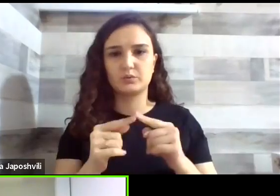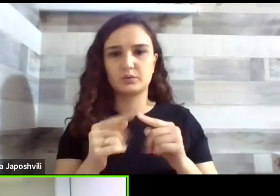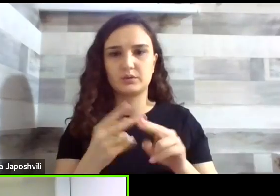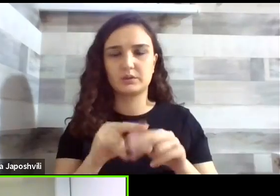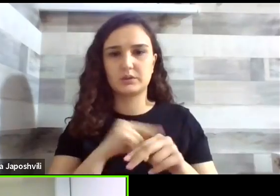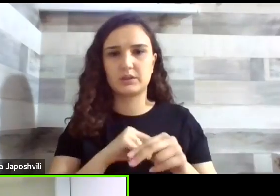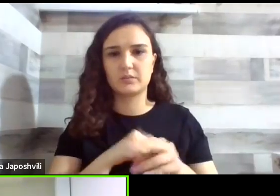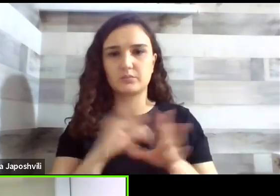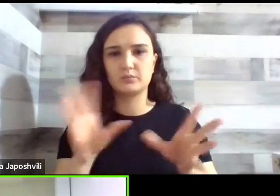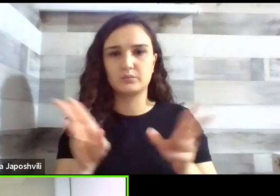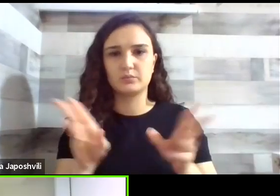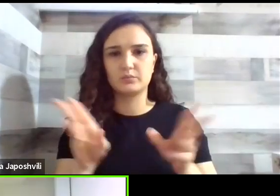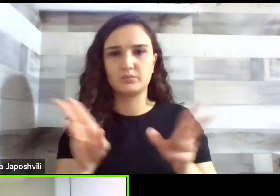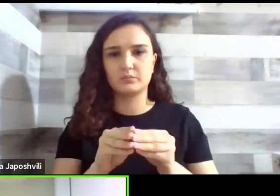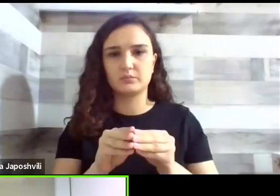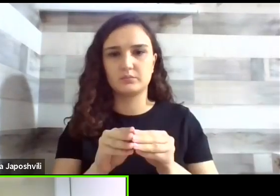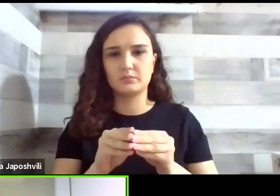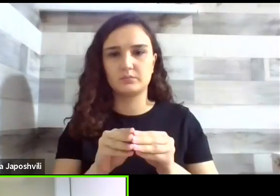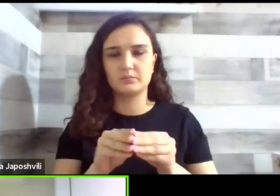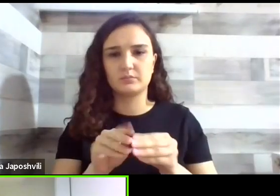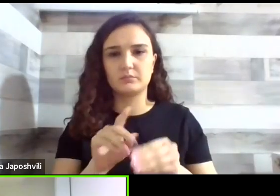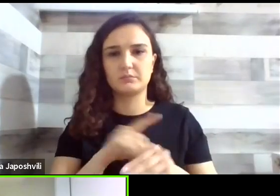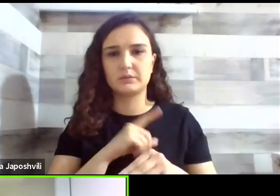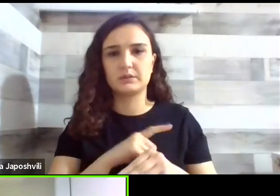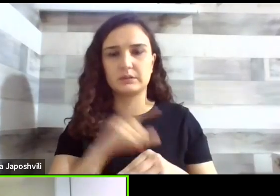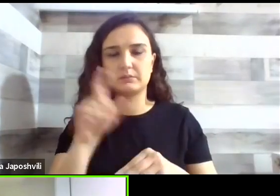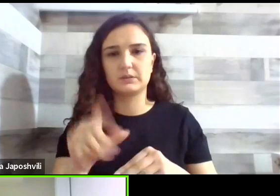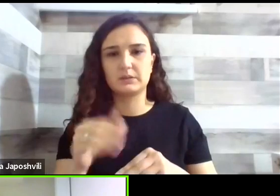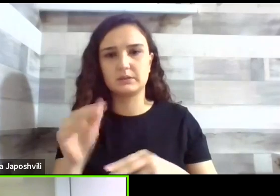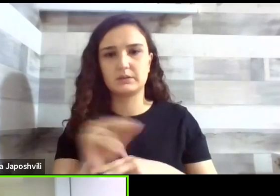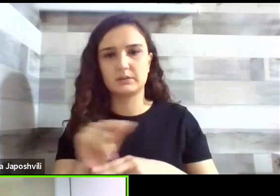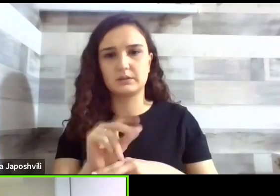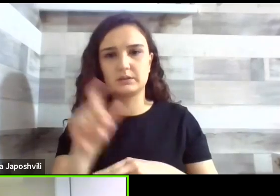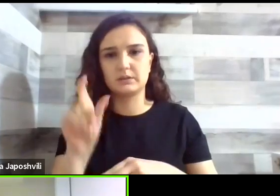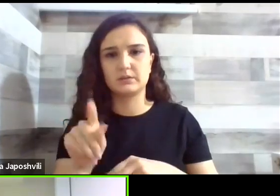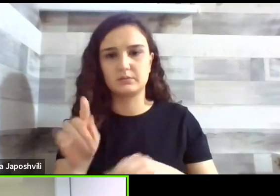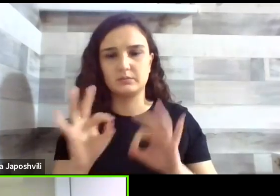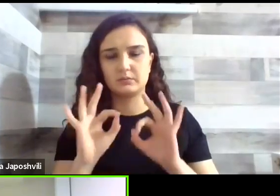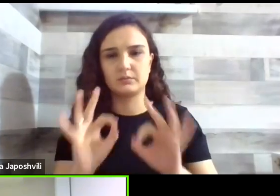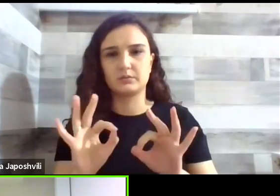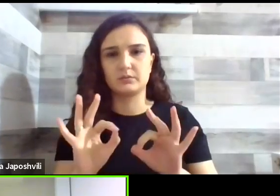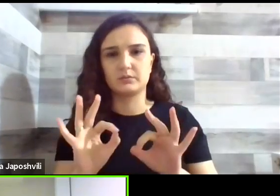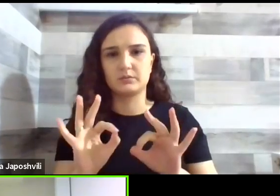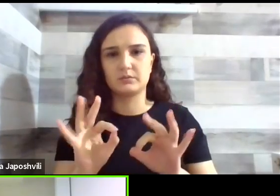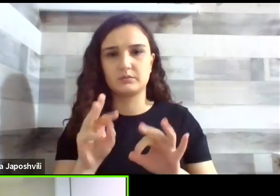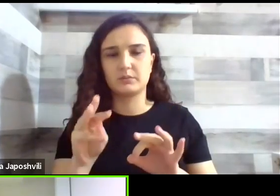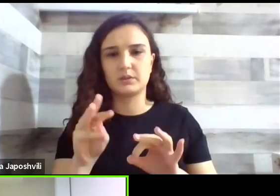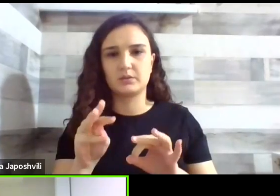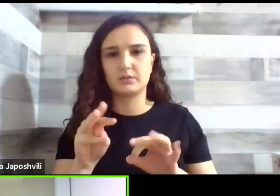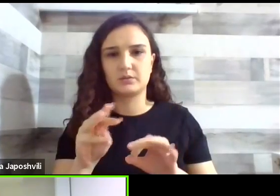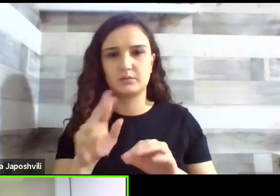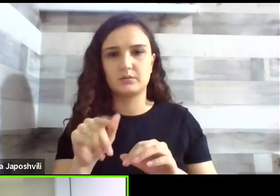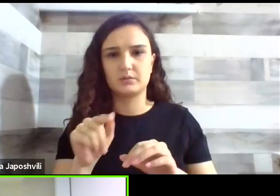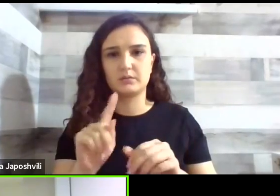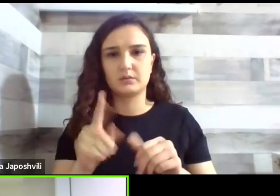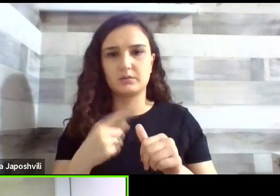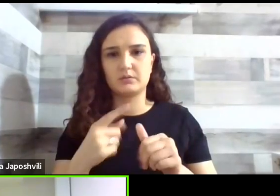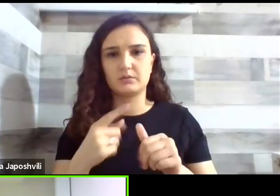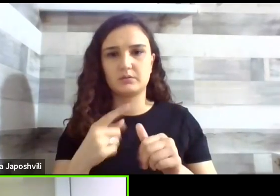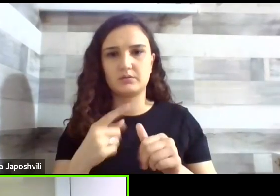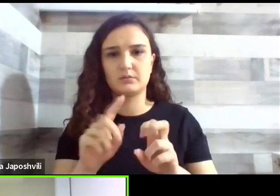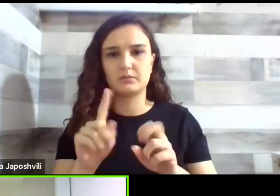shrom lobada, specialist ism xridan, terapeut ism xridan, sori metodis da este coaching srasat zvedzahit, ha